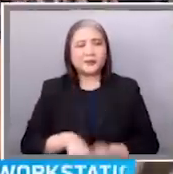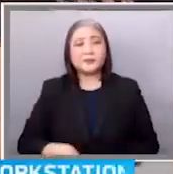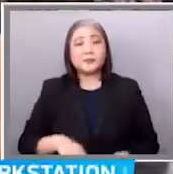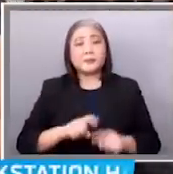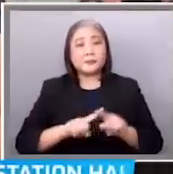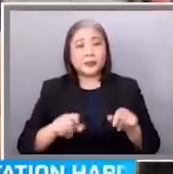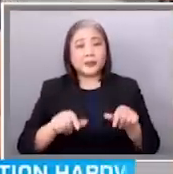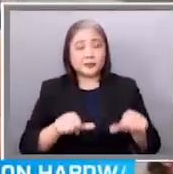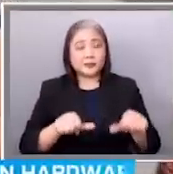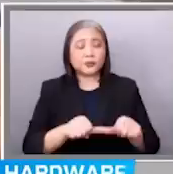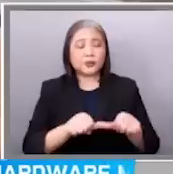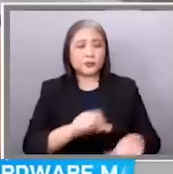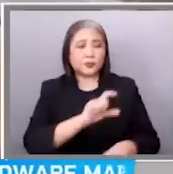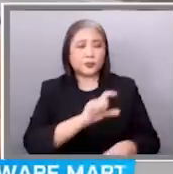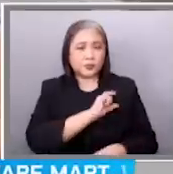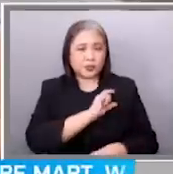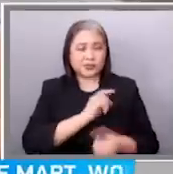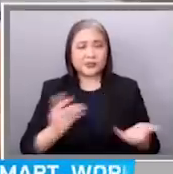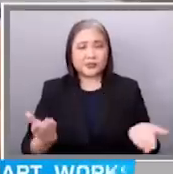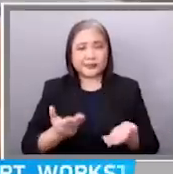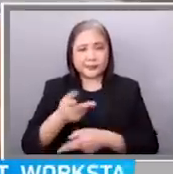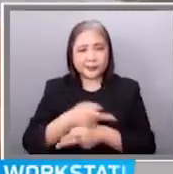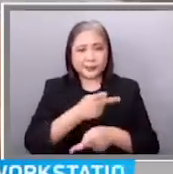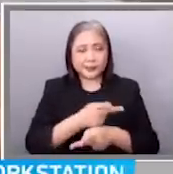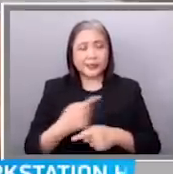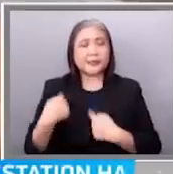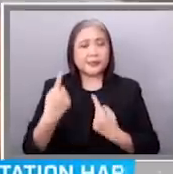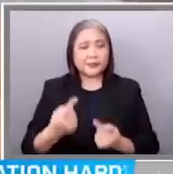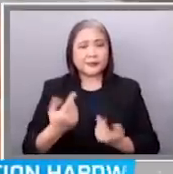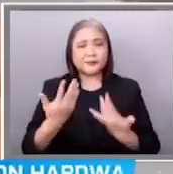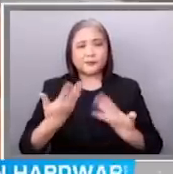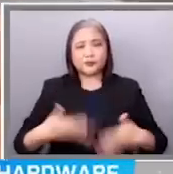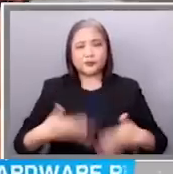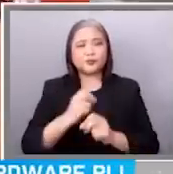dito sa lugar hanggang sa matapos ang undas. Rafi?